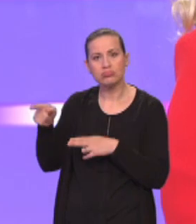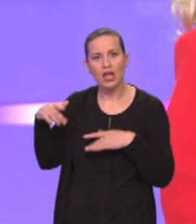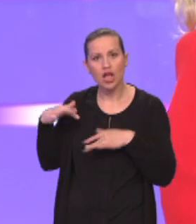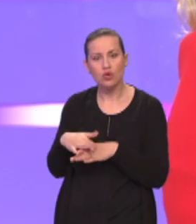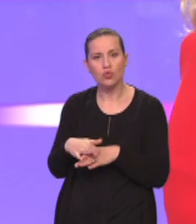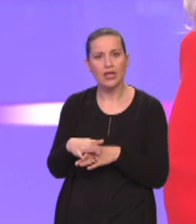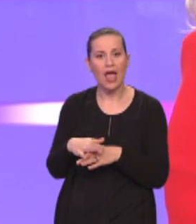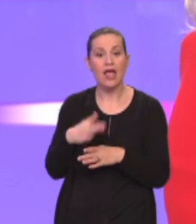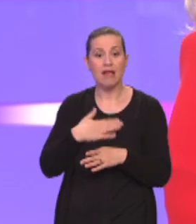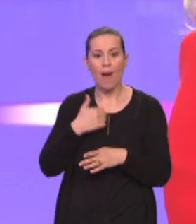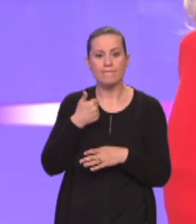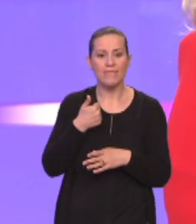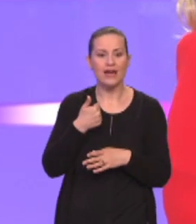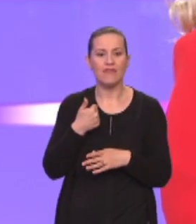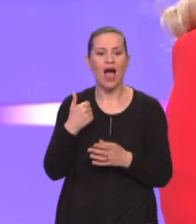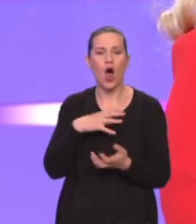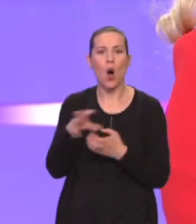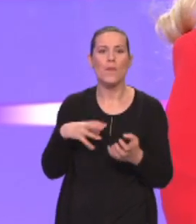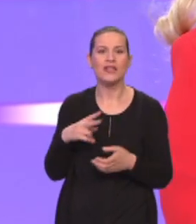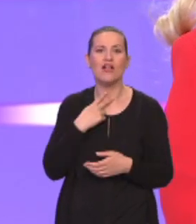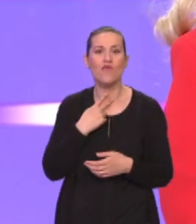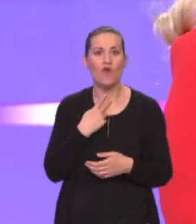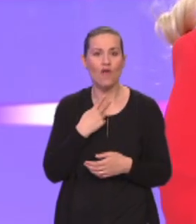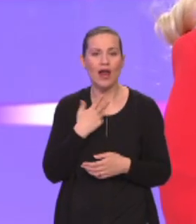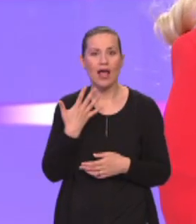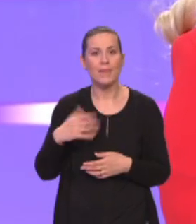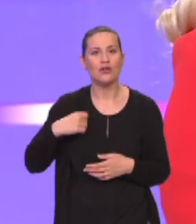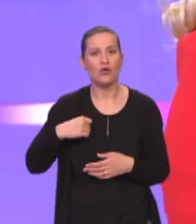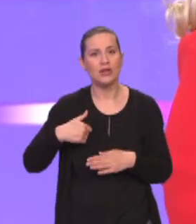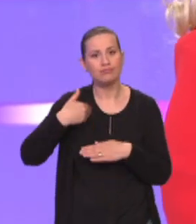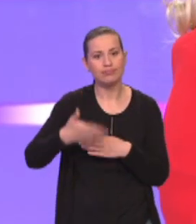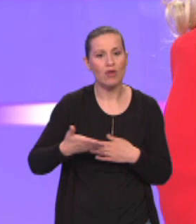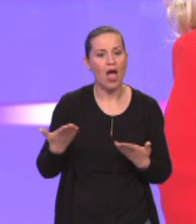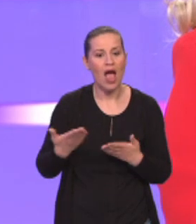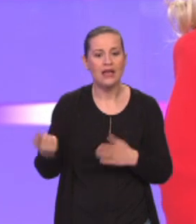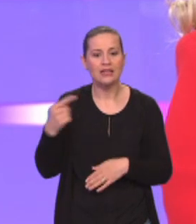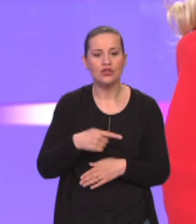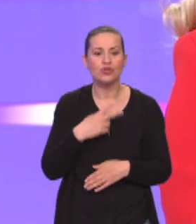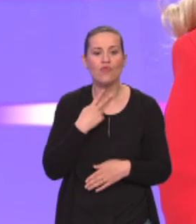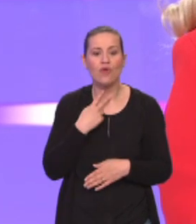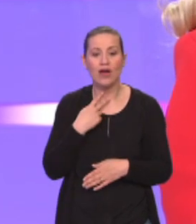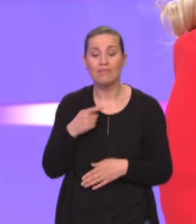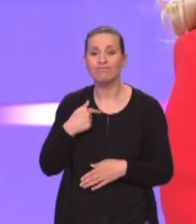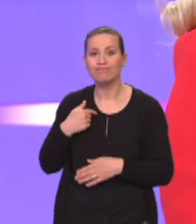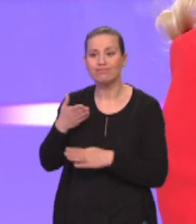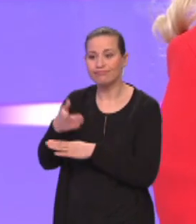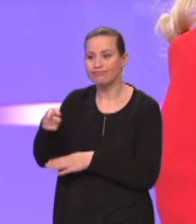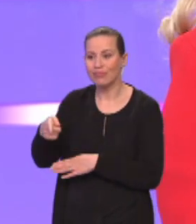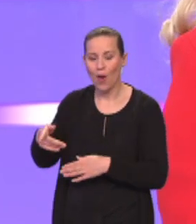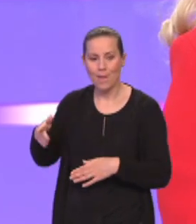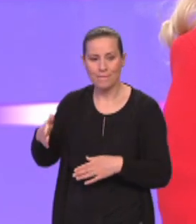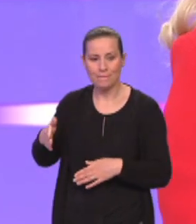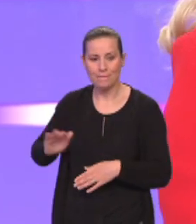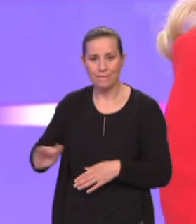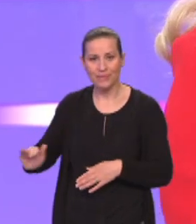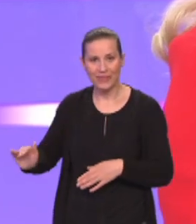je htio, prva obitelj je bila iz Vukovara i 5 godina poslije toga, kad god dođem u Vukovar, posjetim tog malog anđela. Evo, nalazi su i